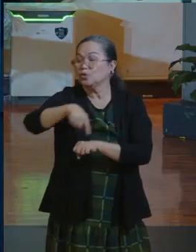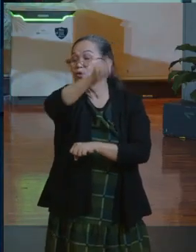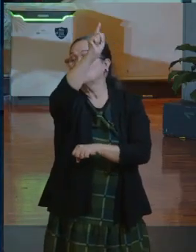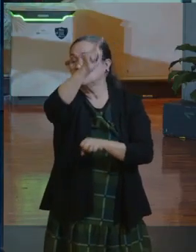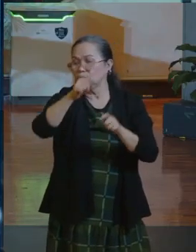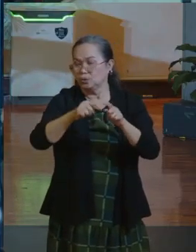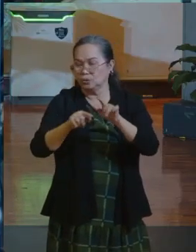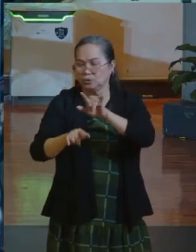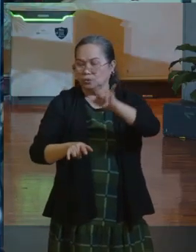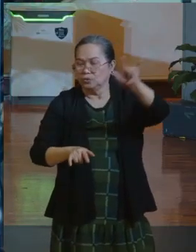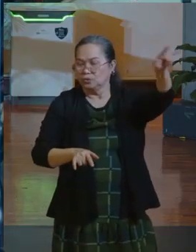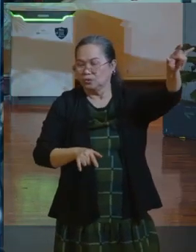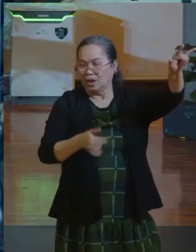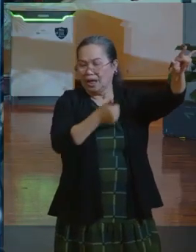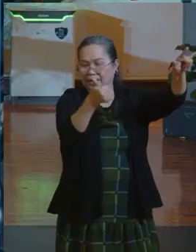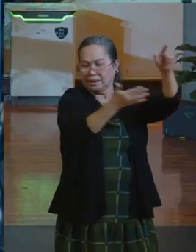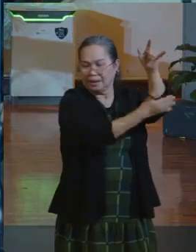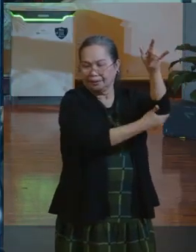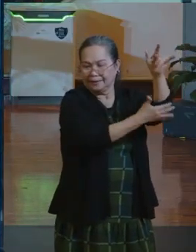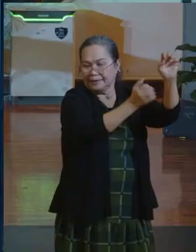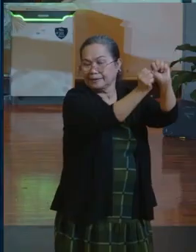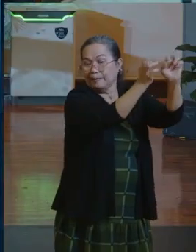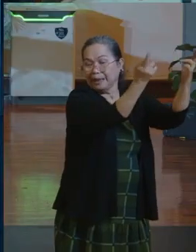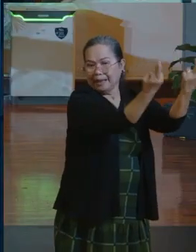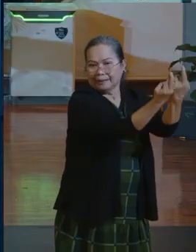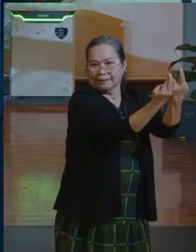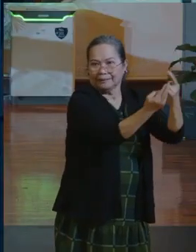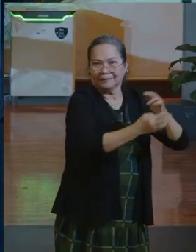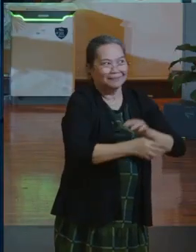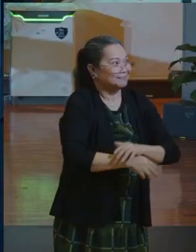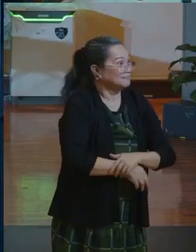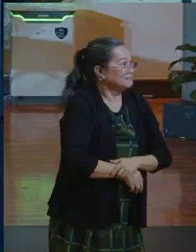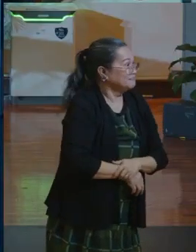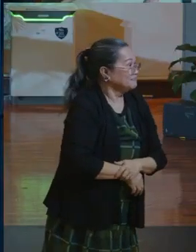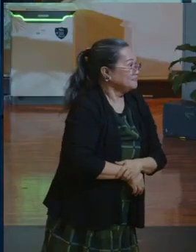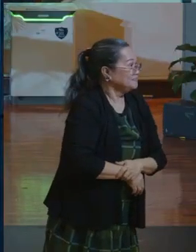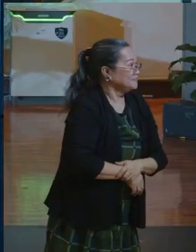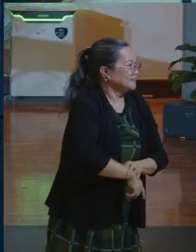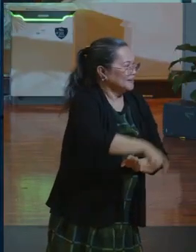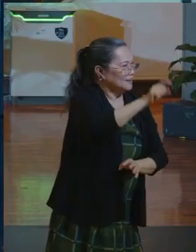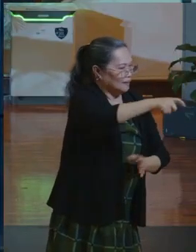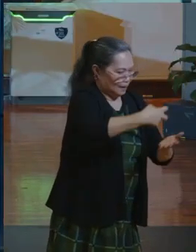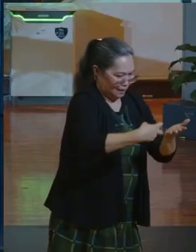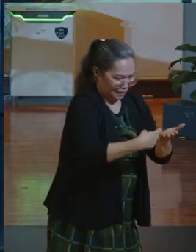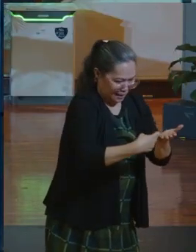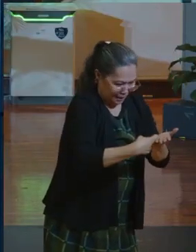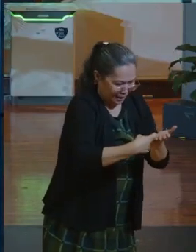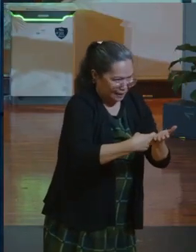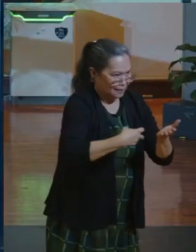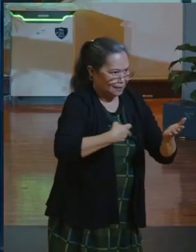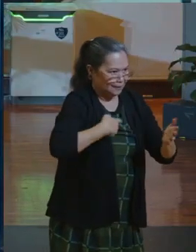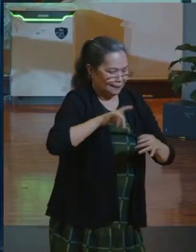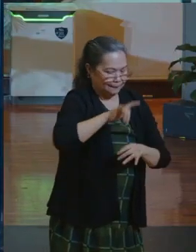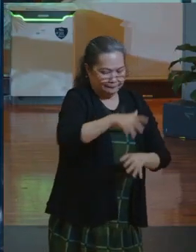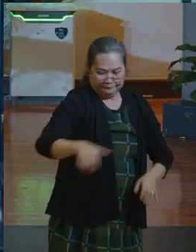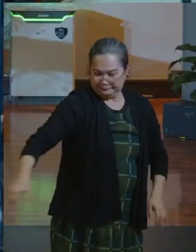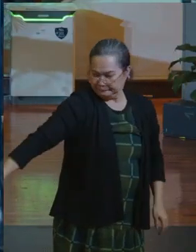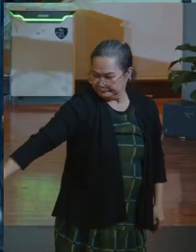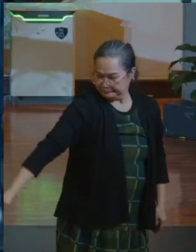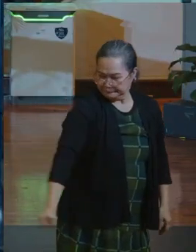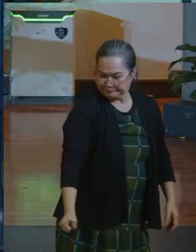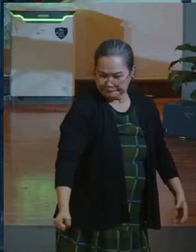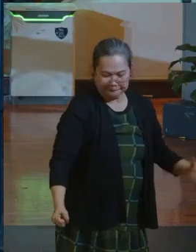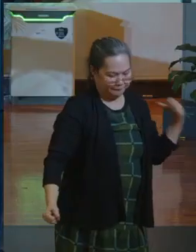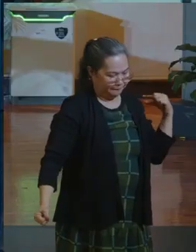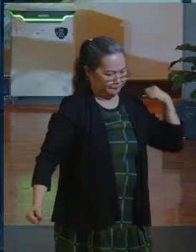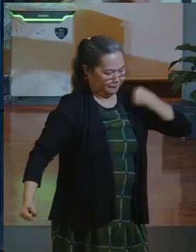dala. Di ba? So, kailangan meron tayo plane ticket, kailangan meron tayo carry-on bag, meron check-in